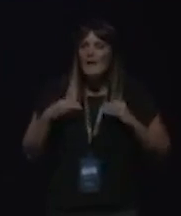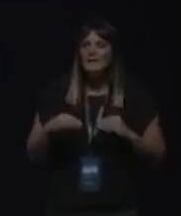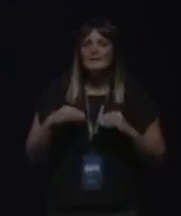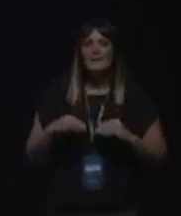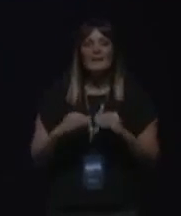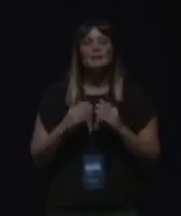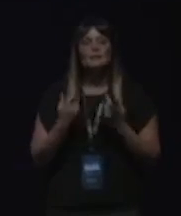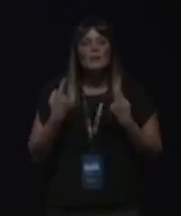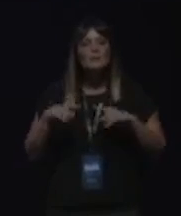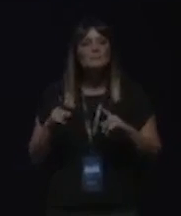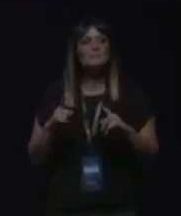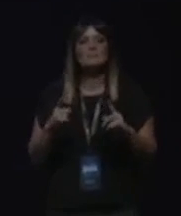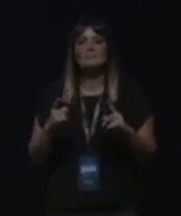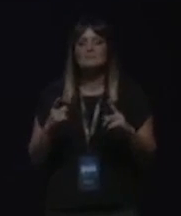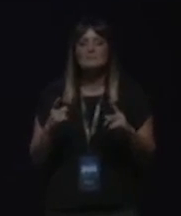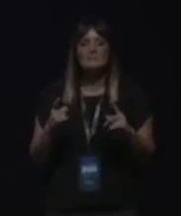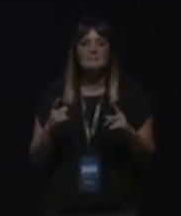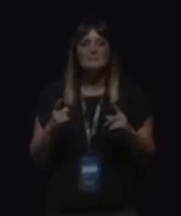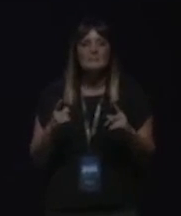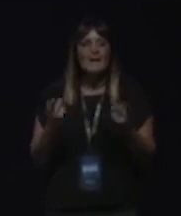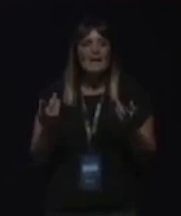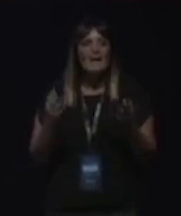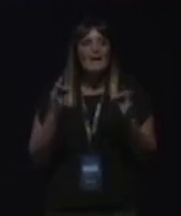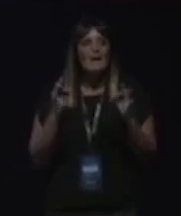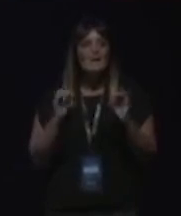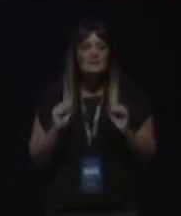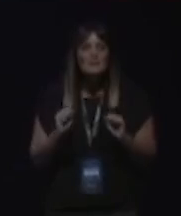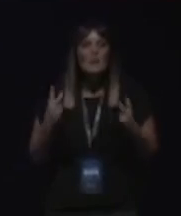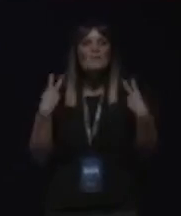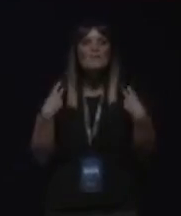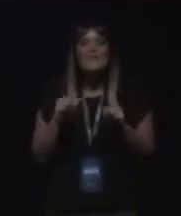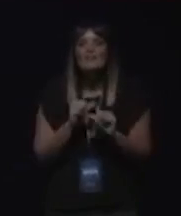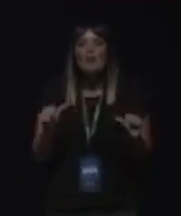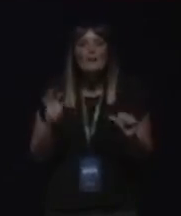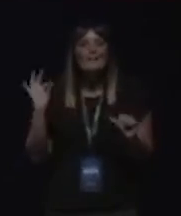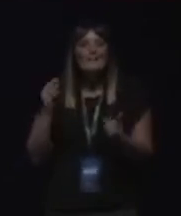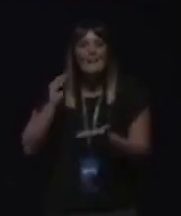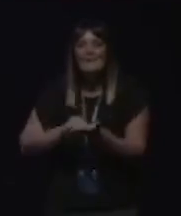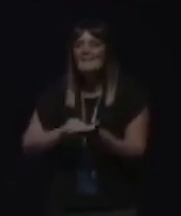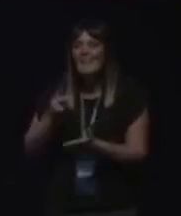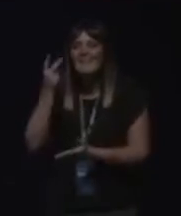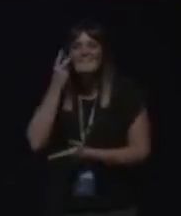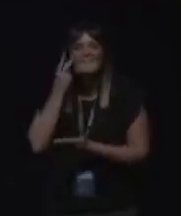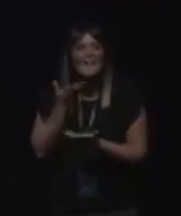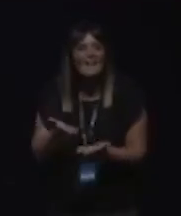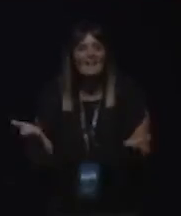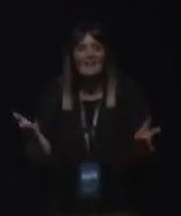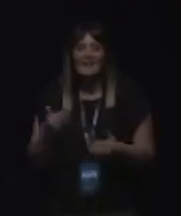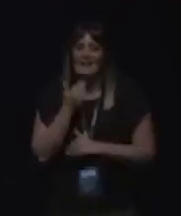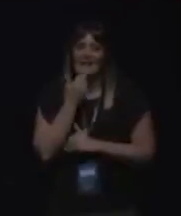È qualcosa che non si vive se non qui, se non con voi. E per questo vi